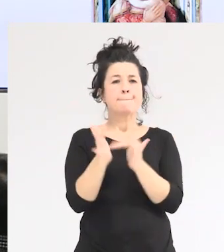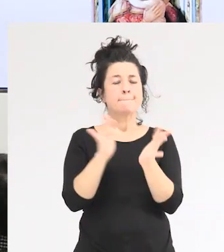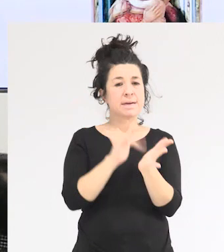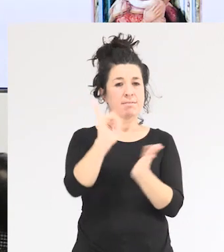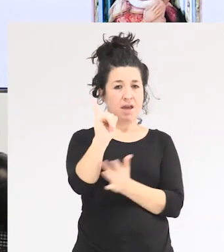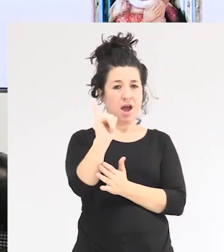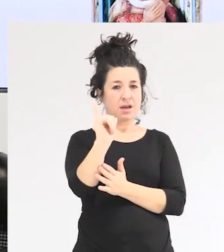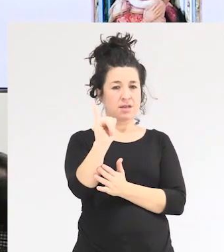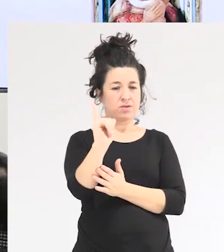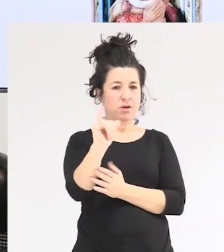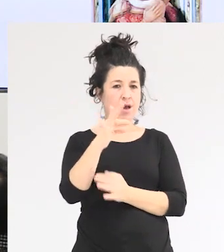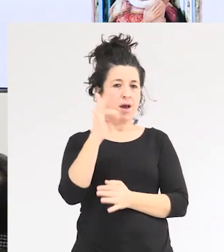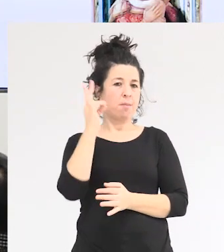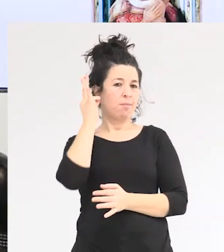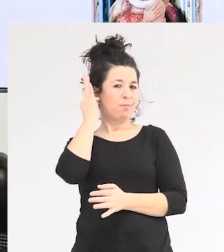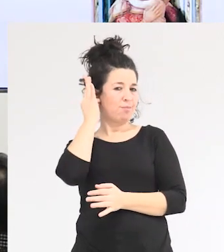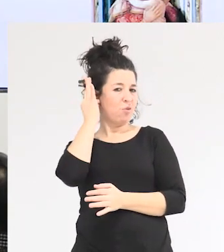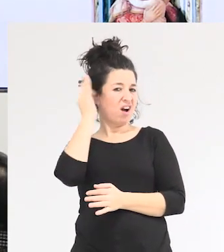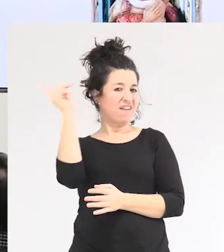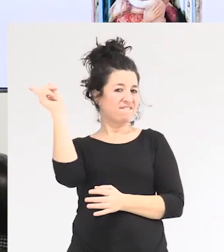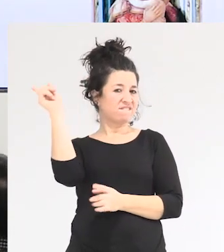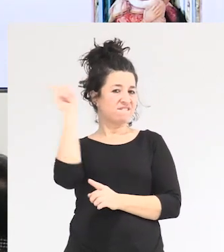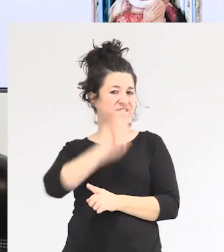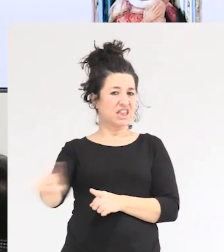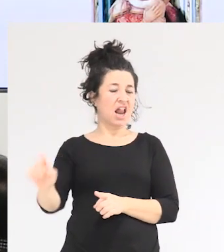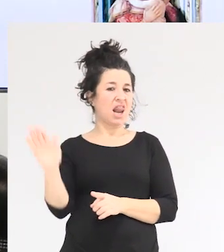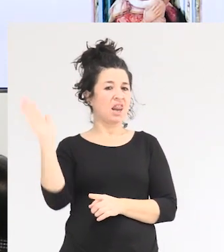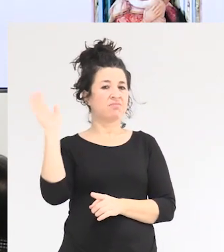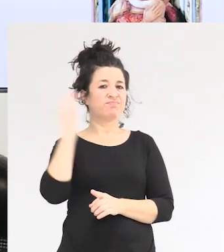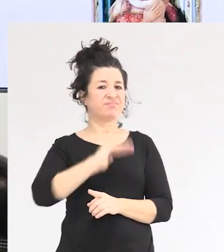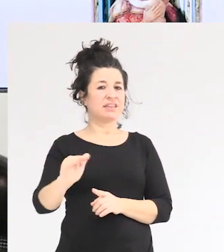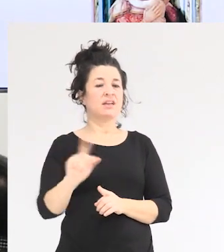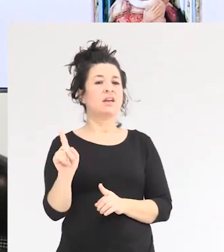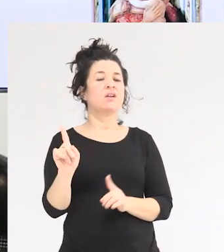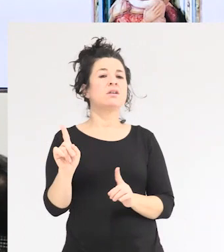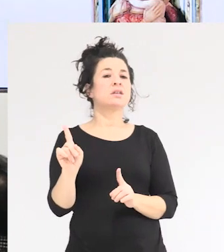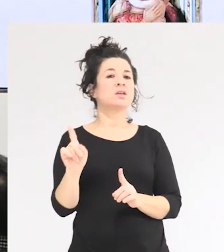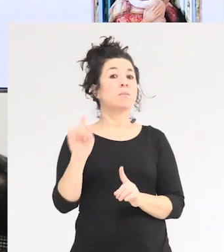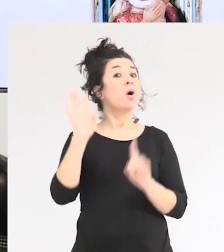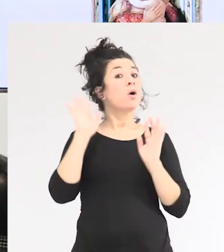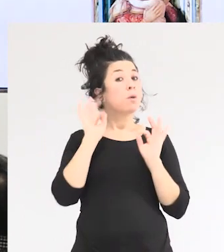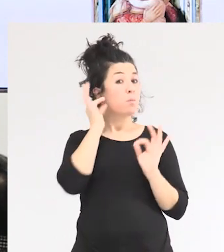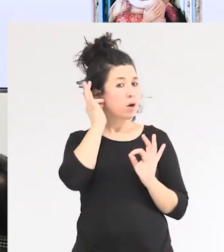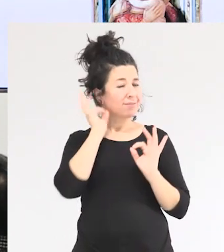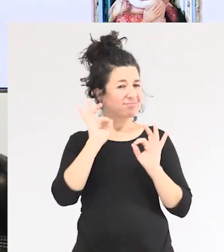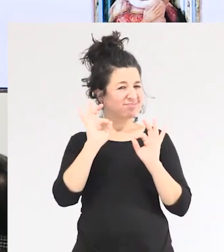da emakume fatalarena, ez? Emakume fatala zer da? Emakume fatala da bat ez da ama, hori oso importantea da, ez da